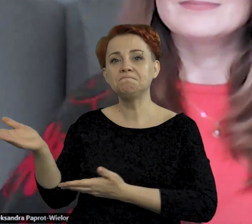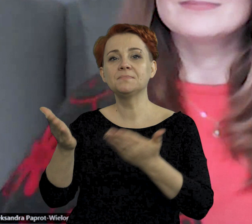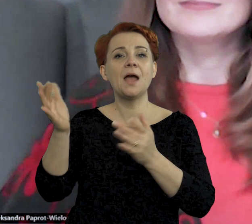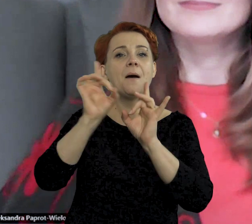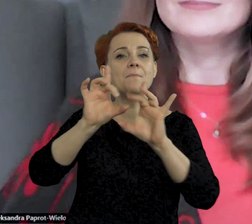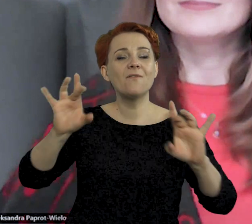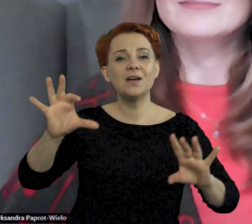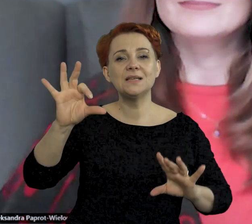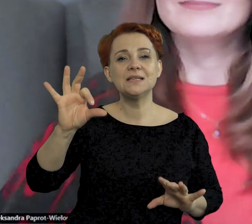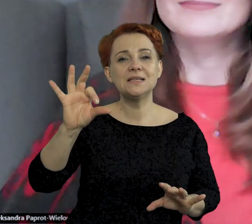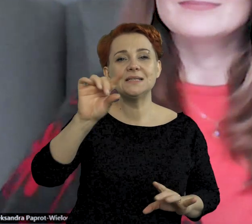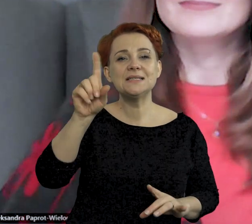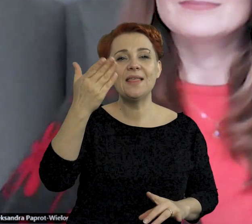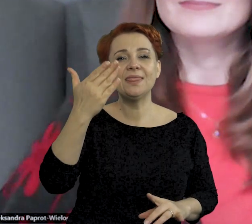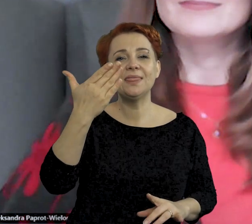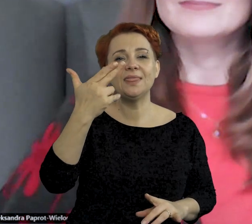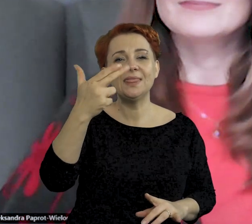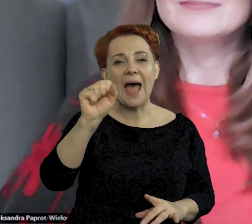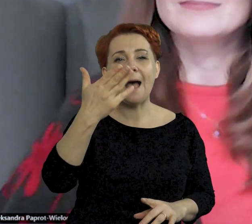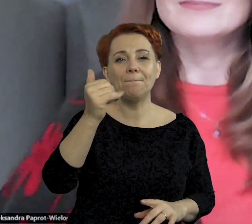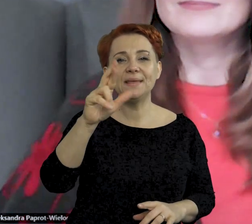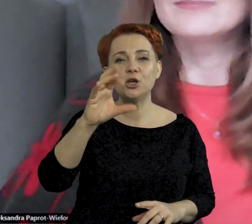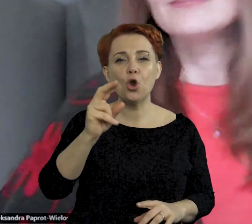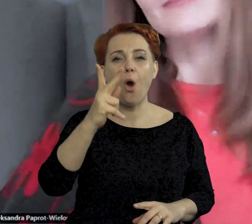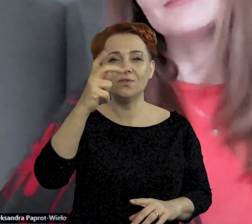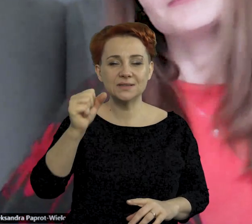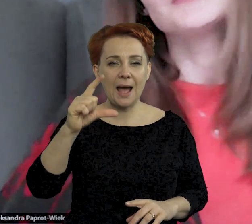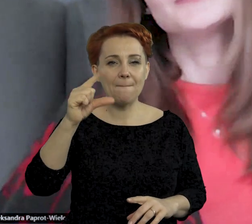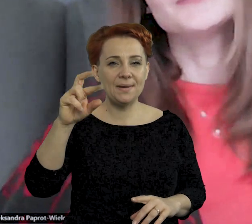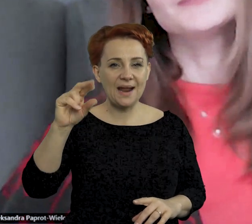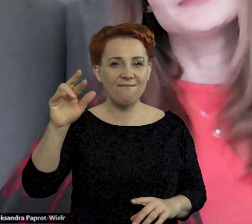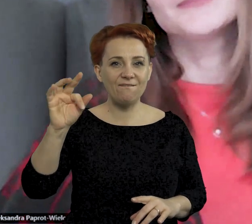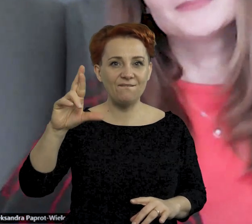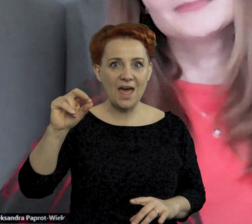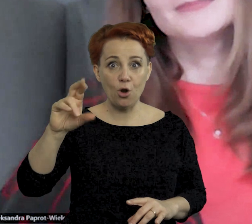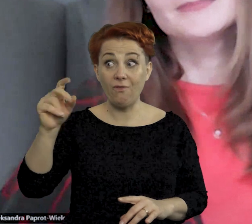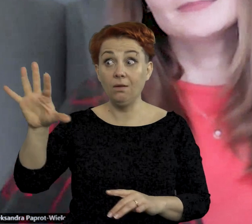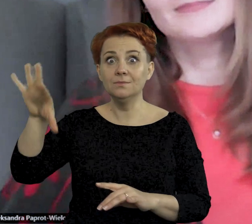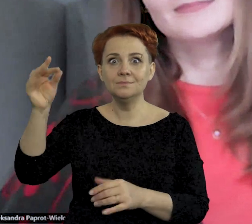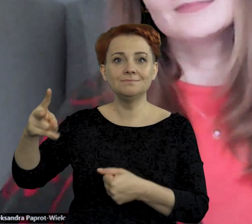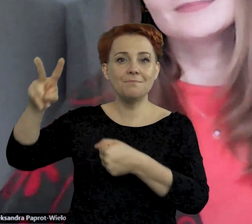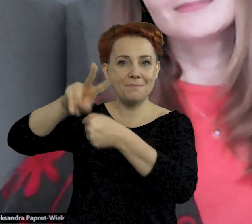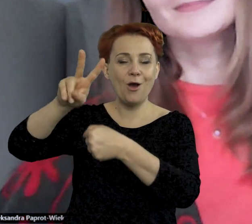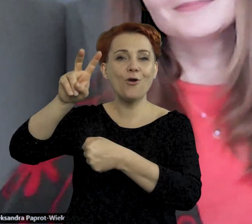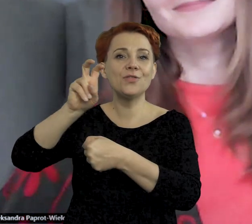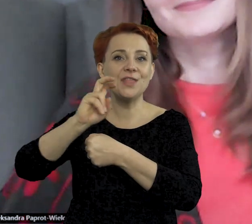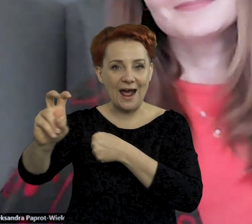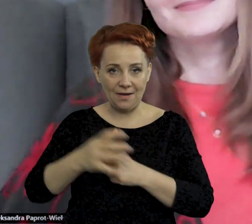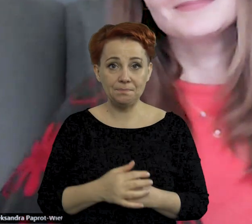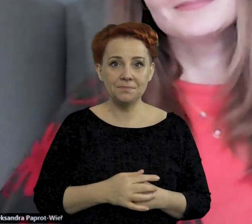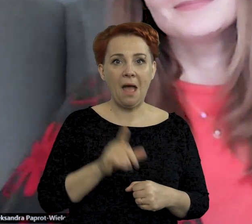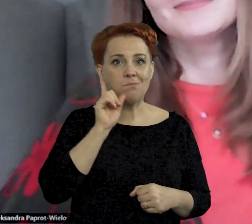Marii Znamierowskiej-Pryferowej. I rzeczywiście ta postać została wybrana jako patronka tramwaju. Koledzy i